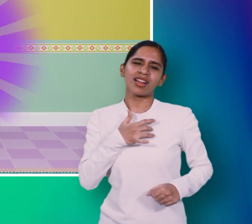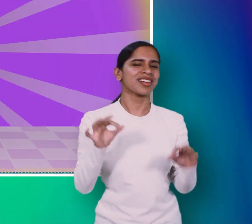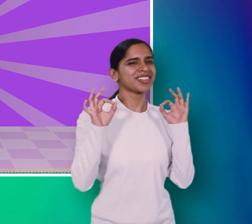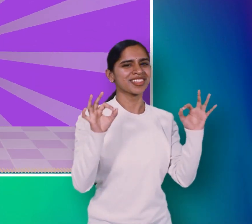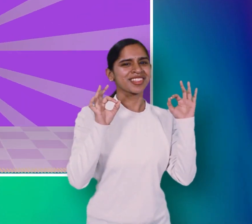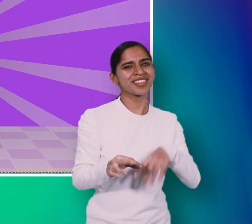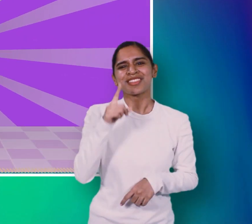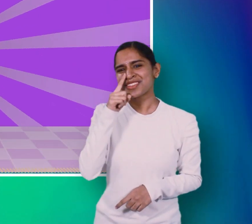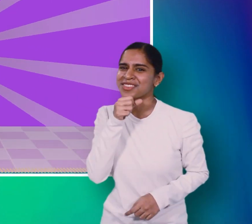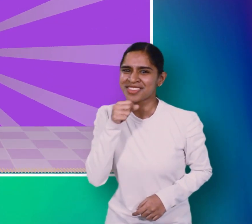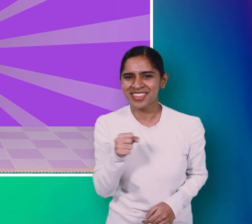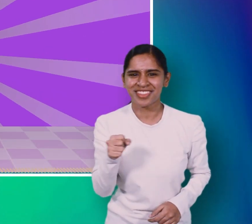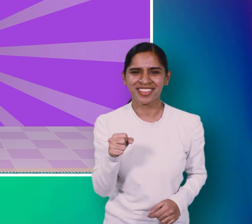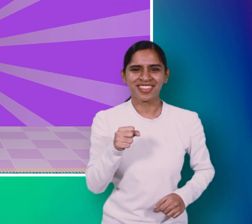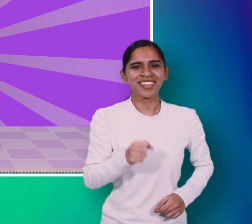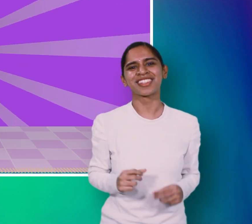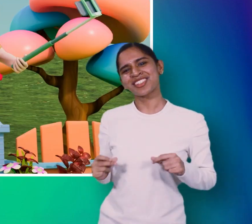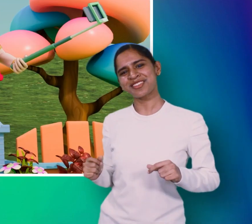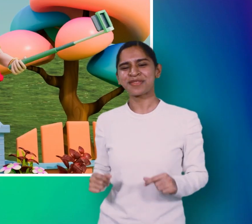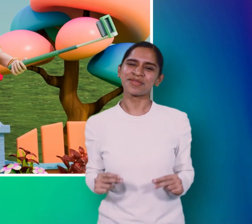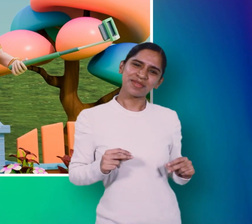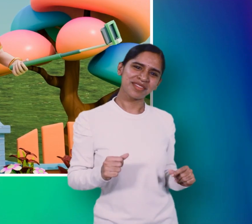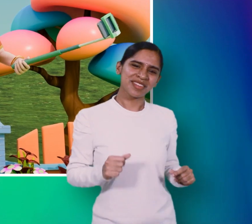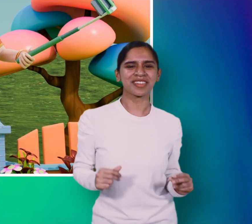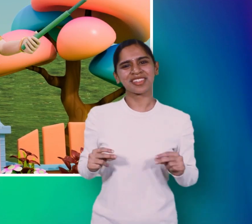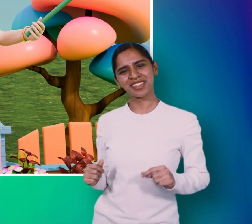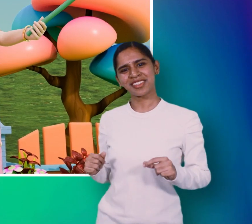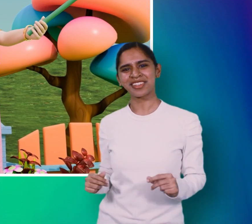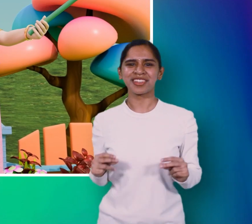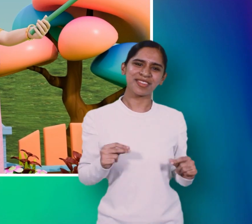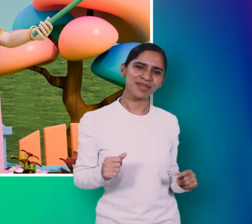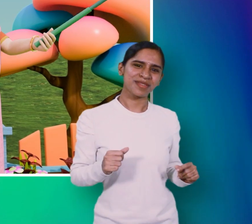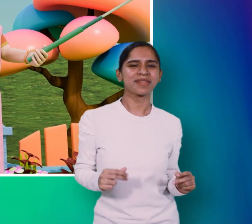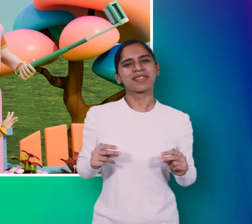दादी माँ, सबसे प्यारी दादी माँ।